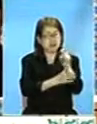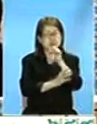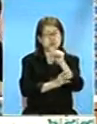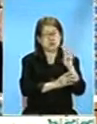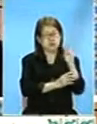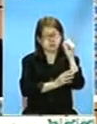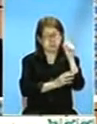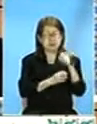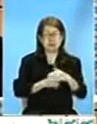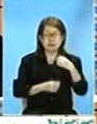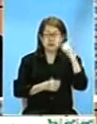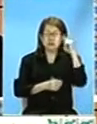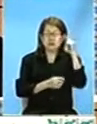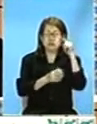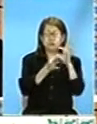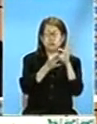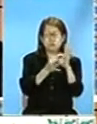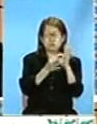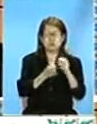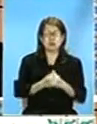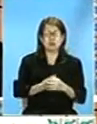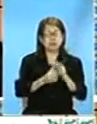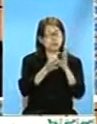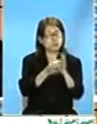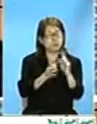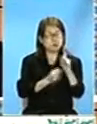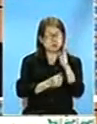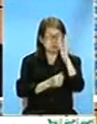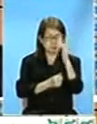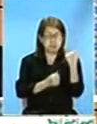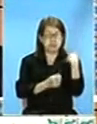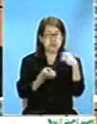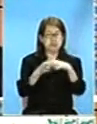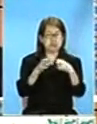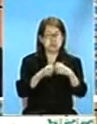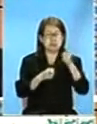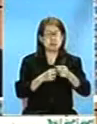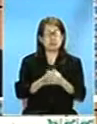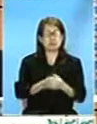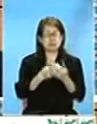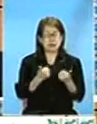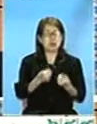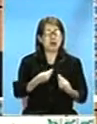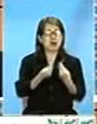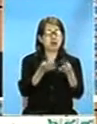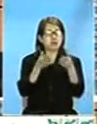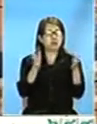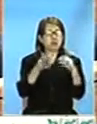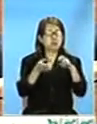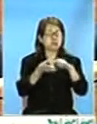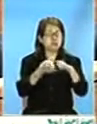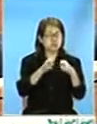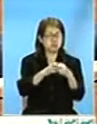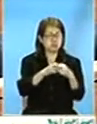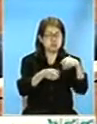ผมเป็นห่วงครับผมเป็นห่วงว่าจะเกิดปัญหาขึ้นในอนาคตเมื่อเราเปิดโอกาสให้การทำงานของสมา